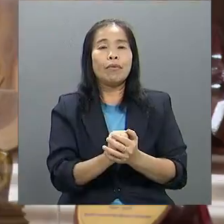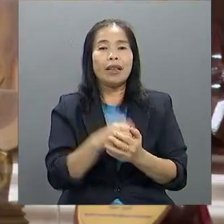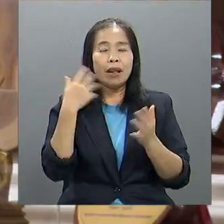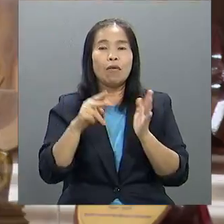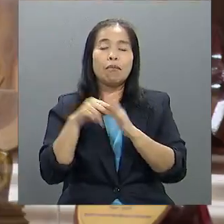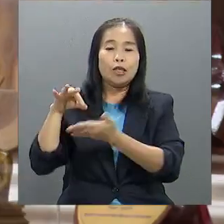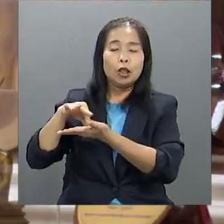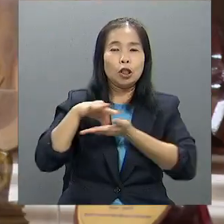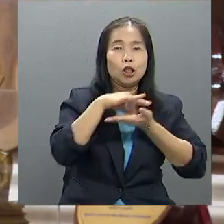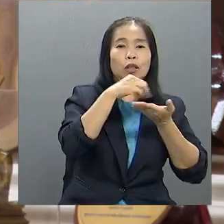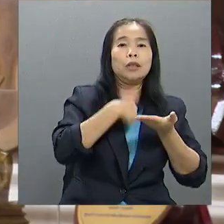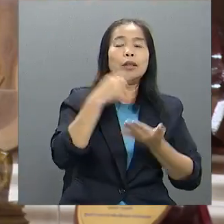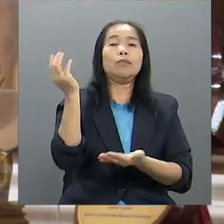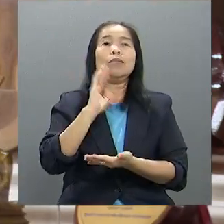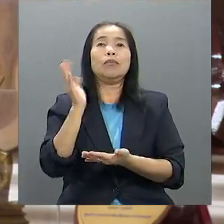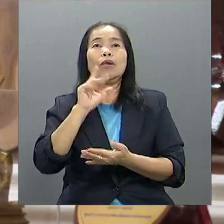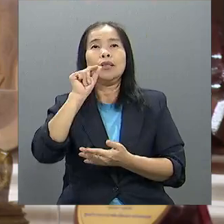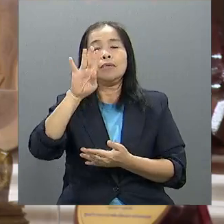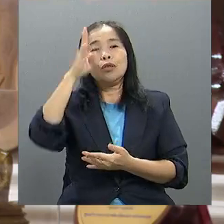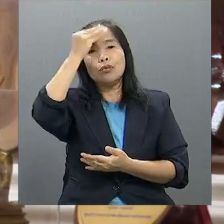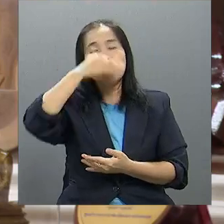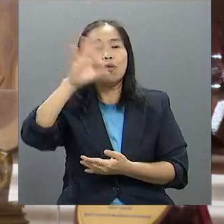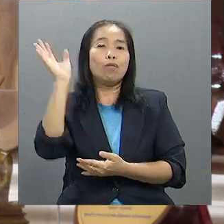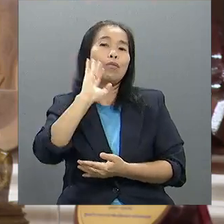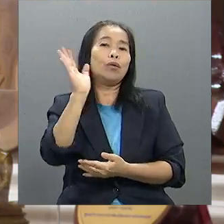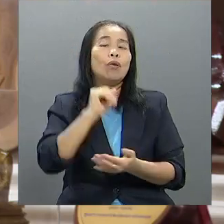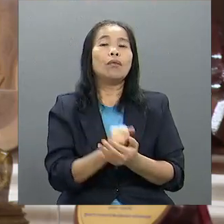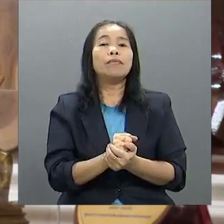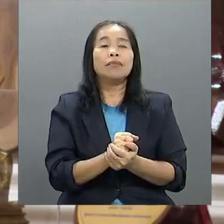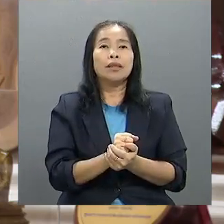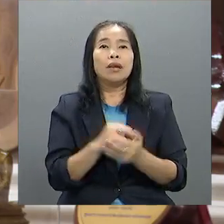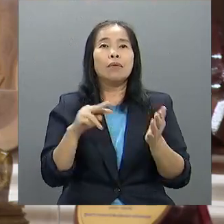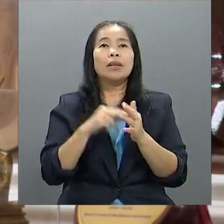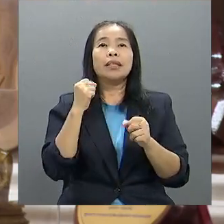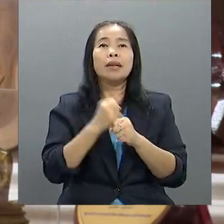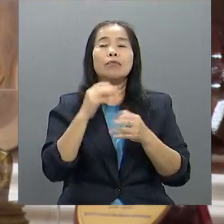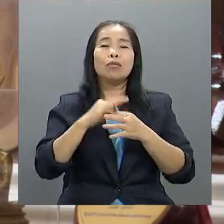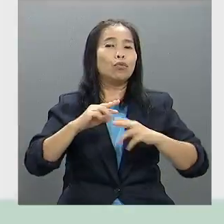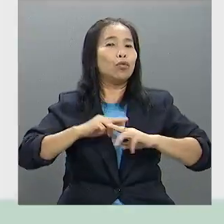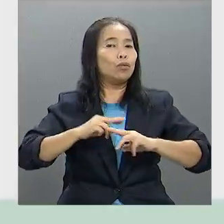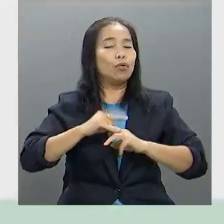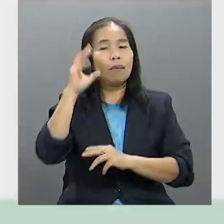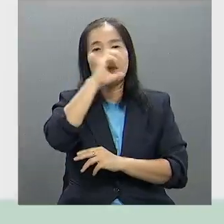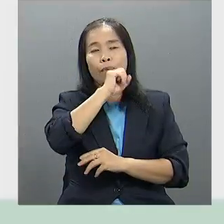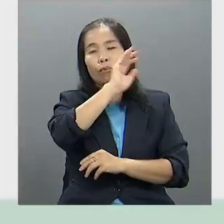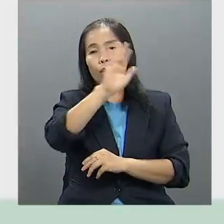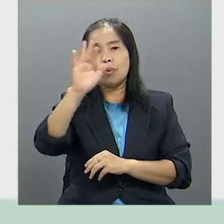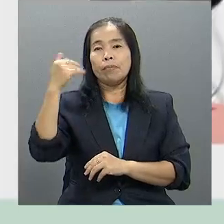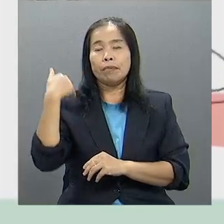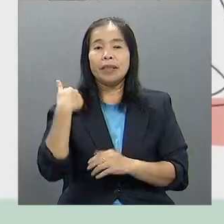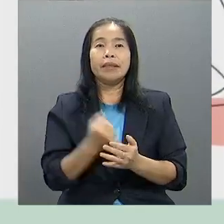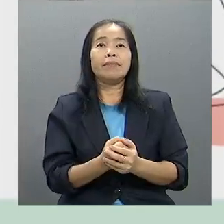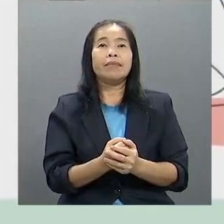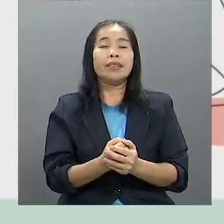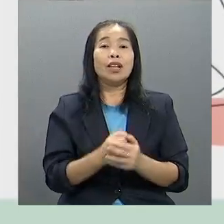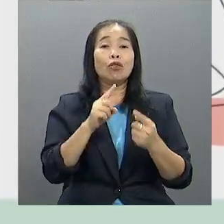ตลอด24ชั่วโมงนะเสื้อนี้เพื่อเป็นการรักษาความเป็นส่วนตัวของผู้ใช้บริการร้านที่2ก็คือว่าเ